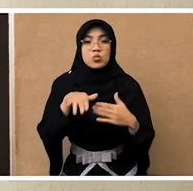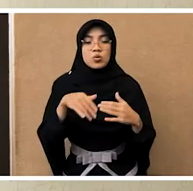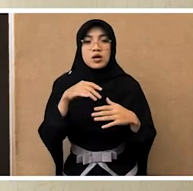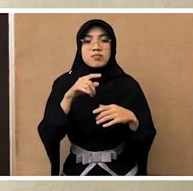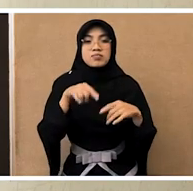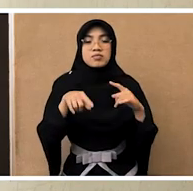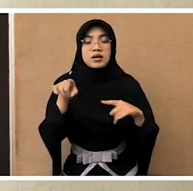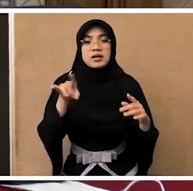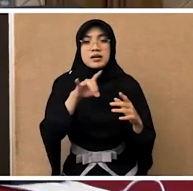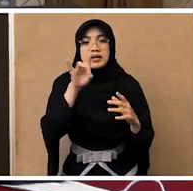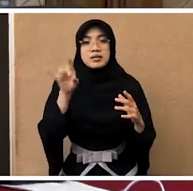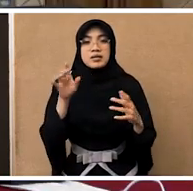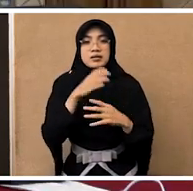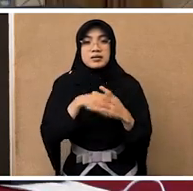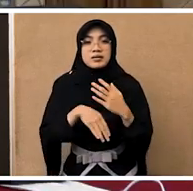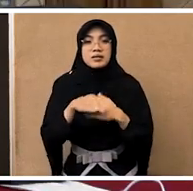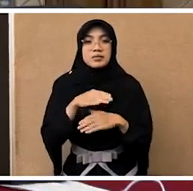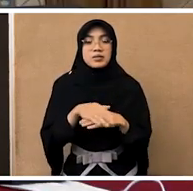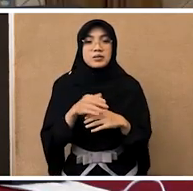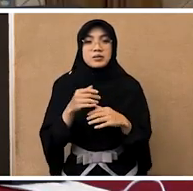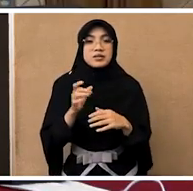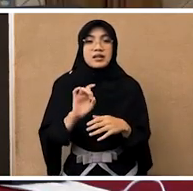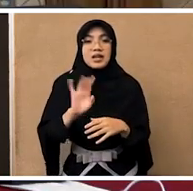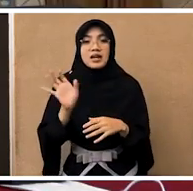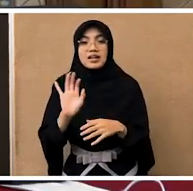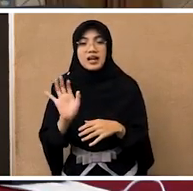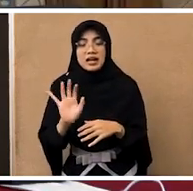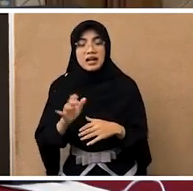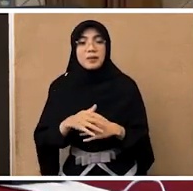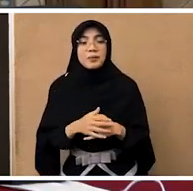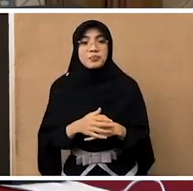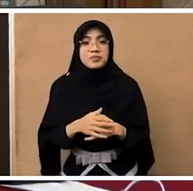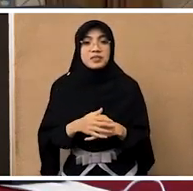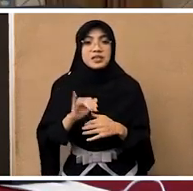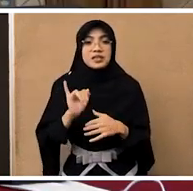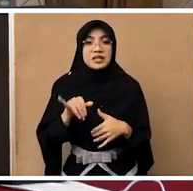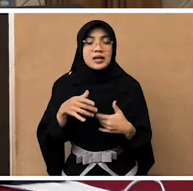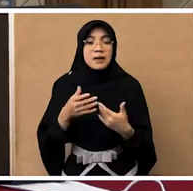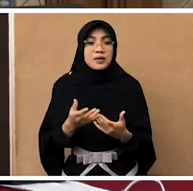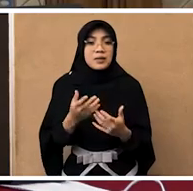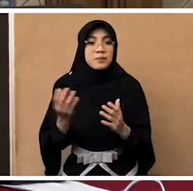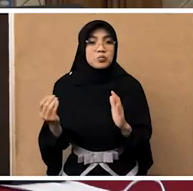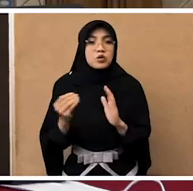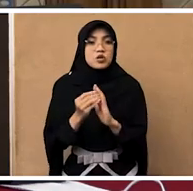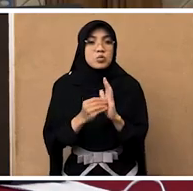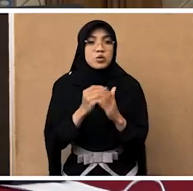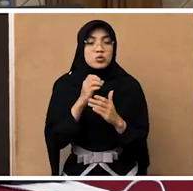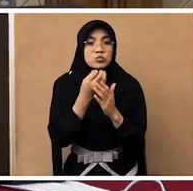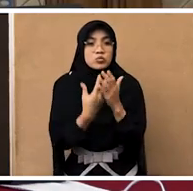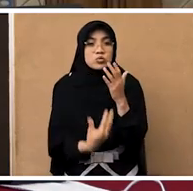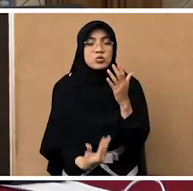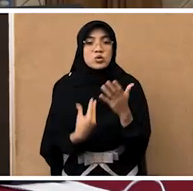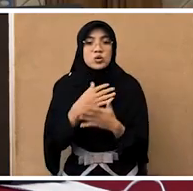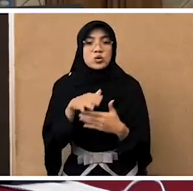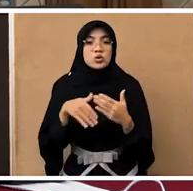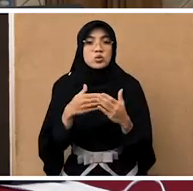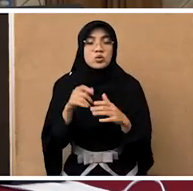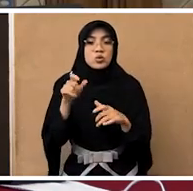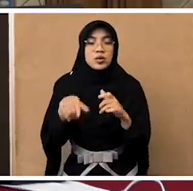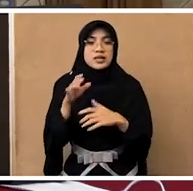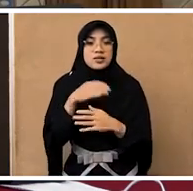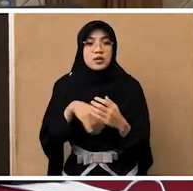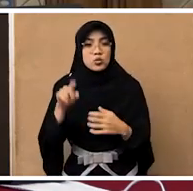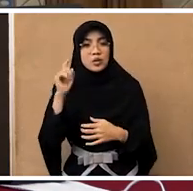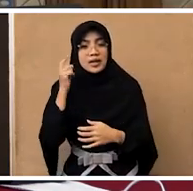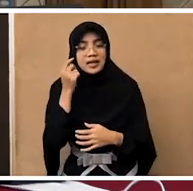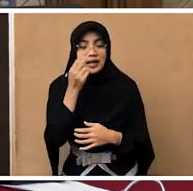disabilitas masuk ke sana tidak ada terkecuali sehingga apa masuk semua kalaupun nanti ada yang untuk bisa beres